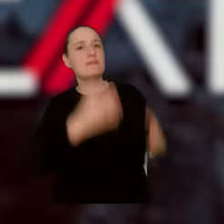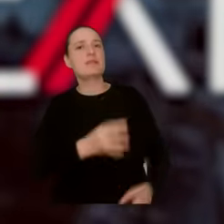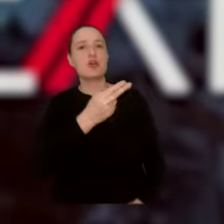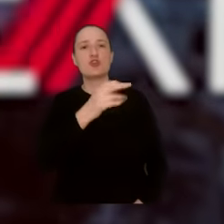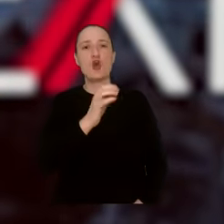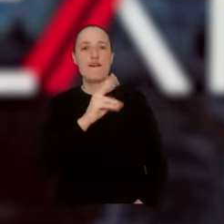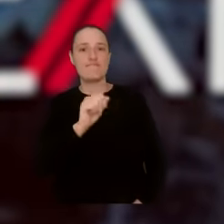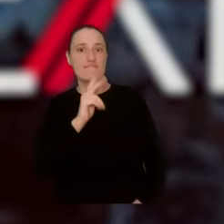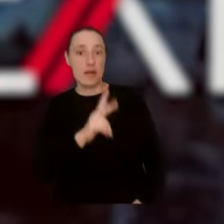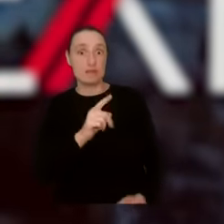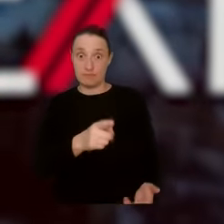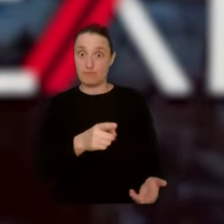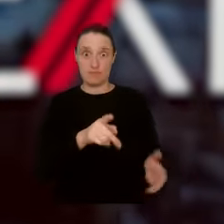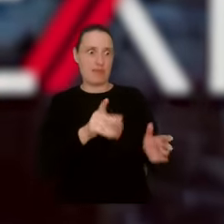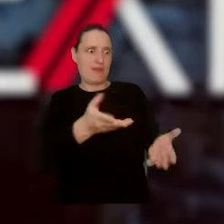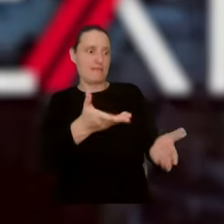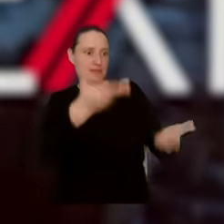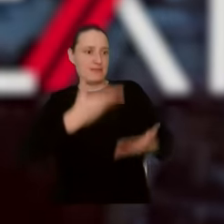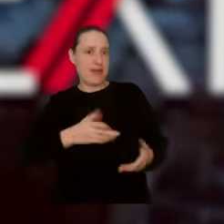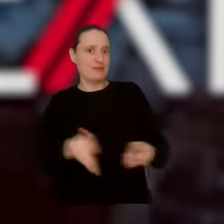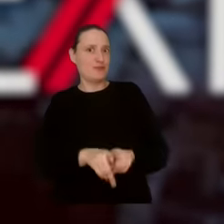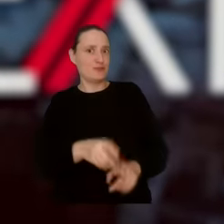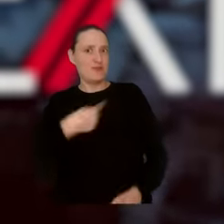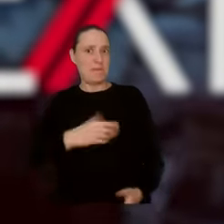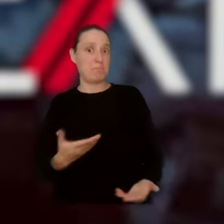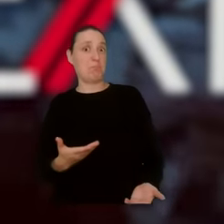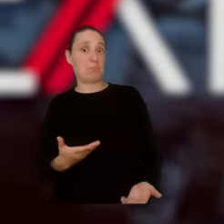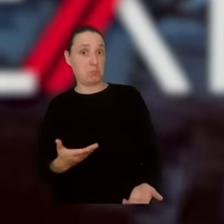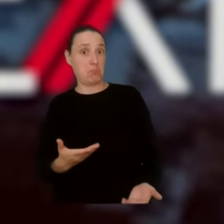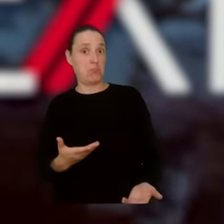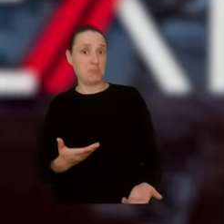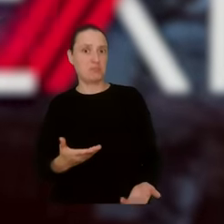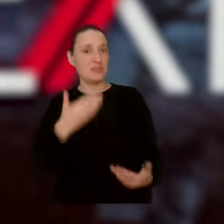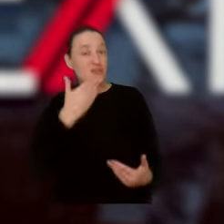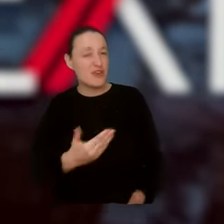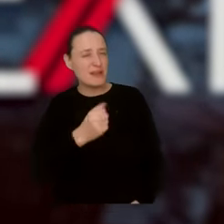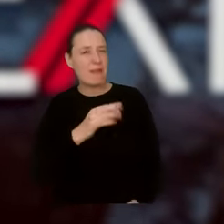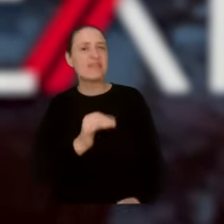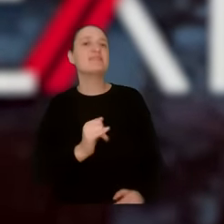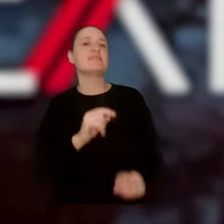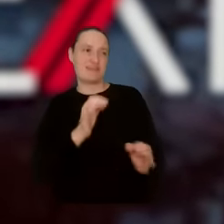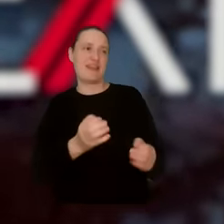marchewkę z lokalnego bazarku wyposażył. Dzięki, Mati. Dorosły.